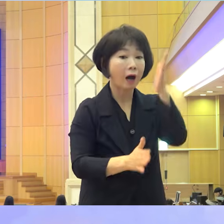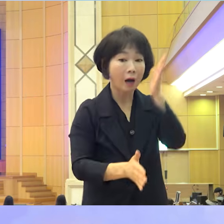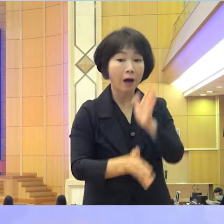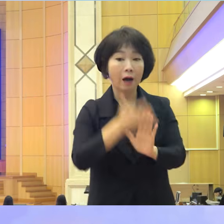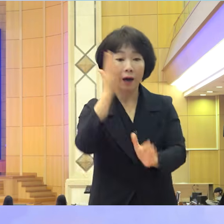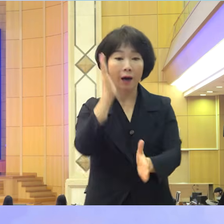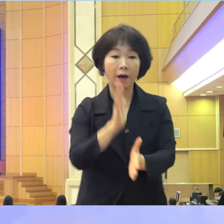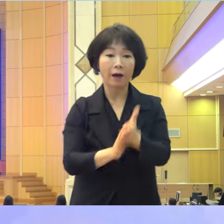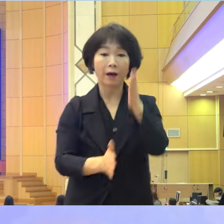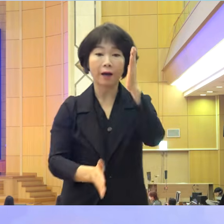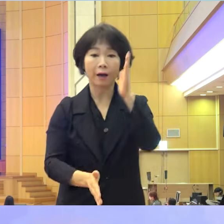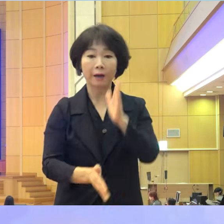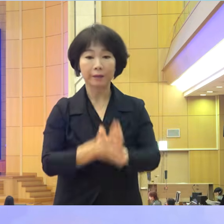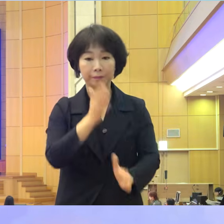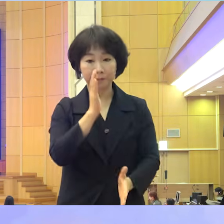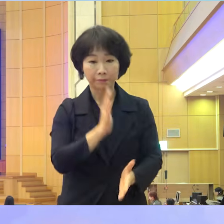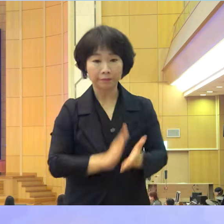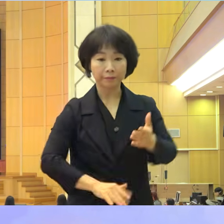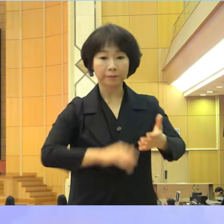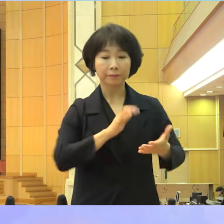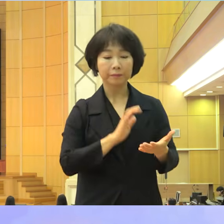없도다.